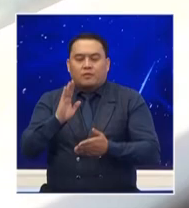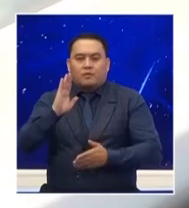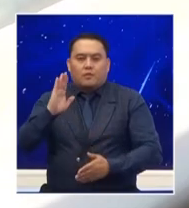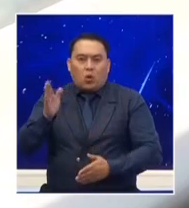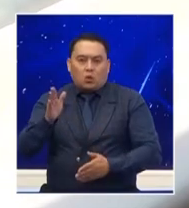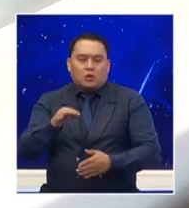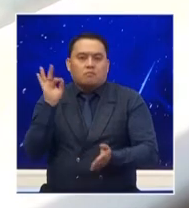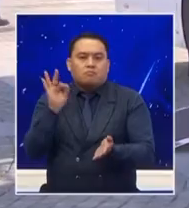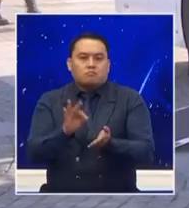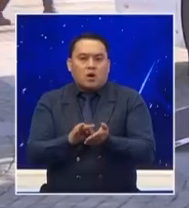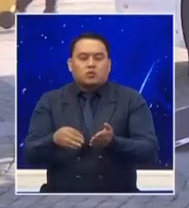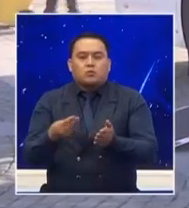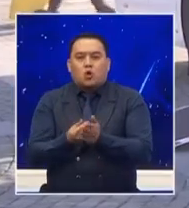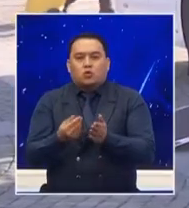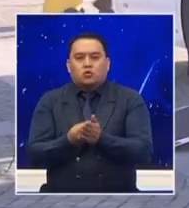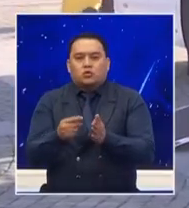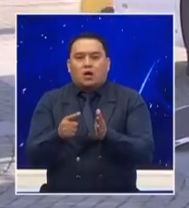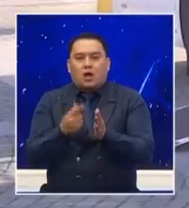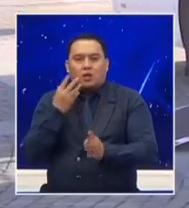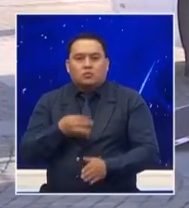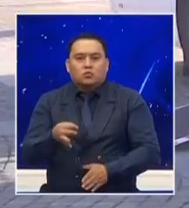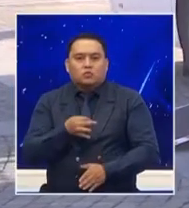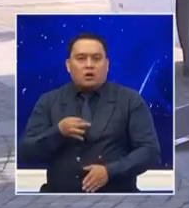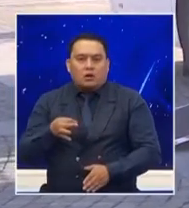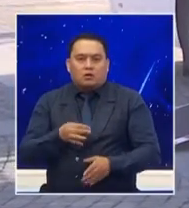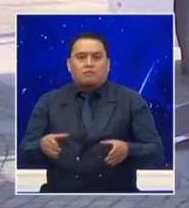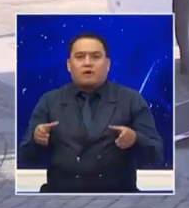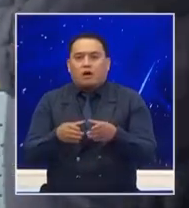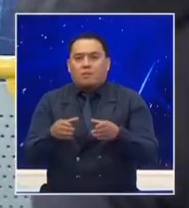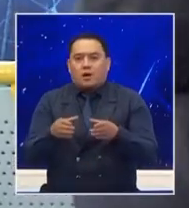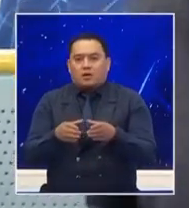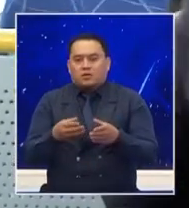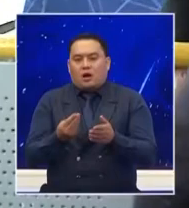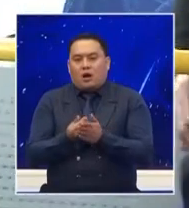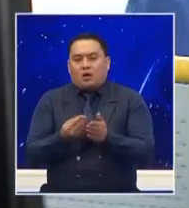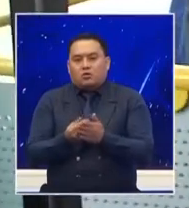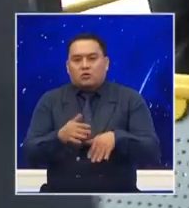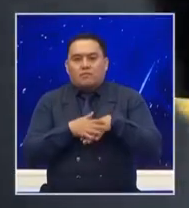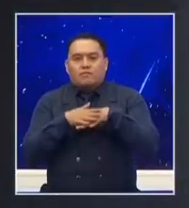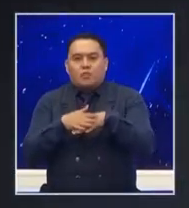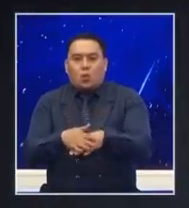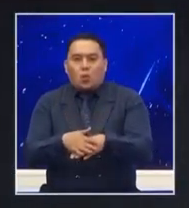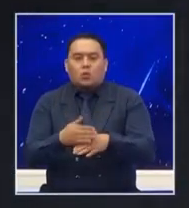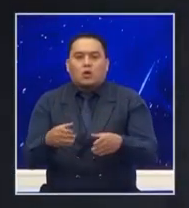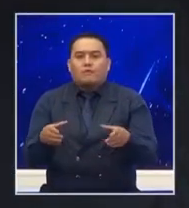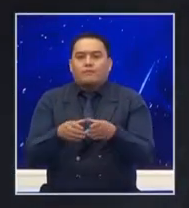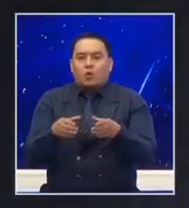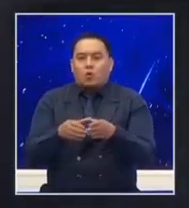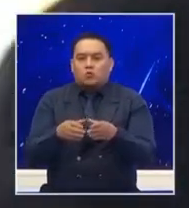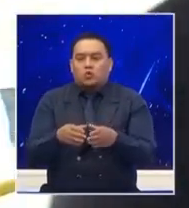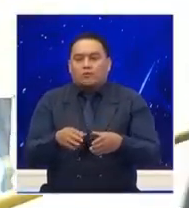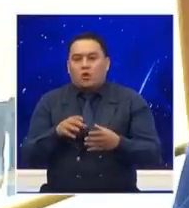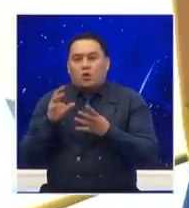Бұл мақсатқа жергілікті бюджеттен Жетісу әлеуметтік кәсіпкерлік корпорациясы арқылы қаражат бөлінді. Қоғамдық көліктер қаланың